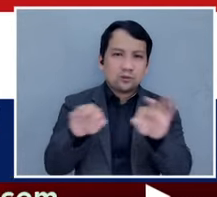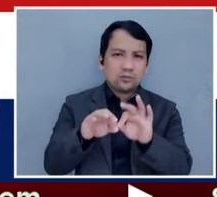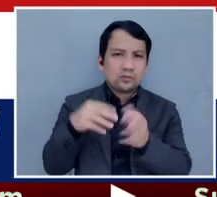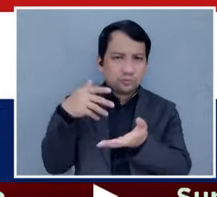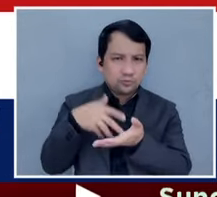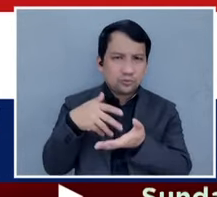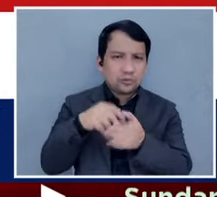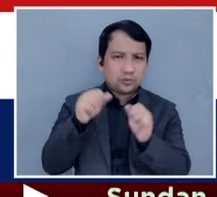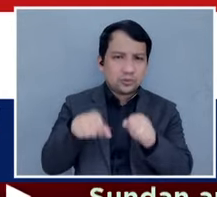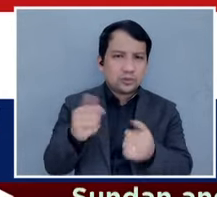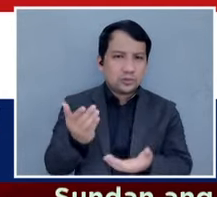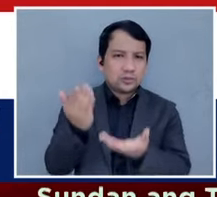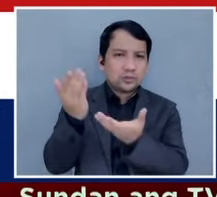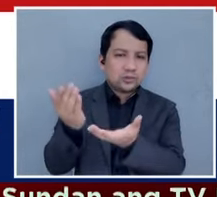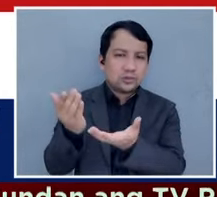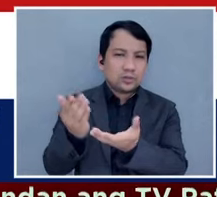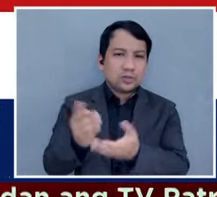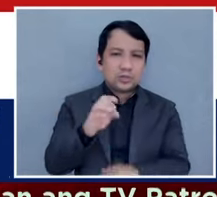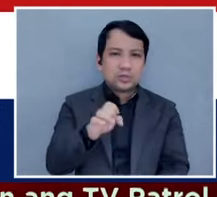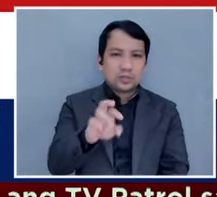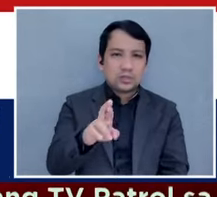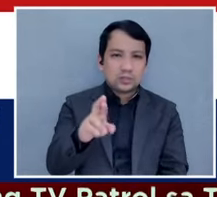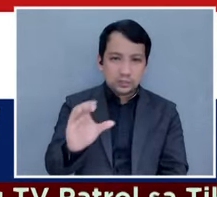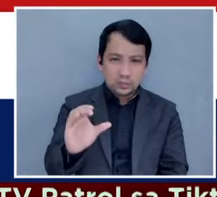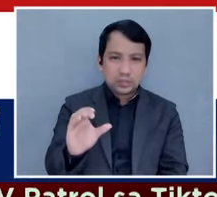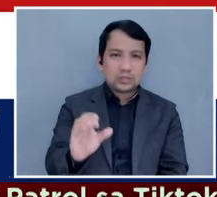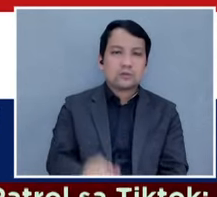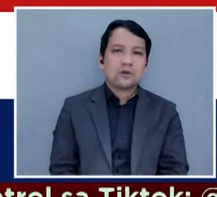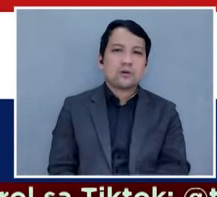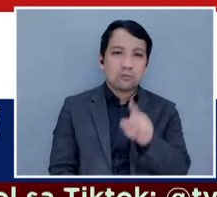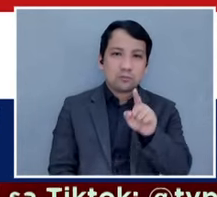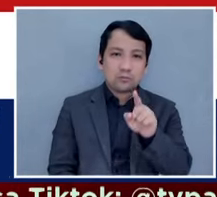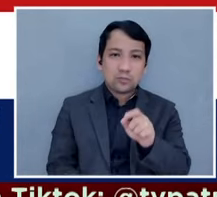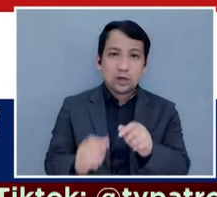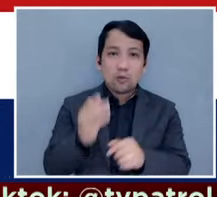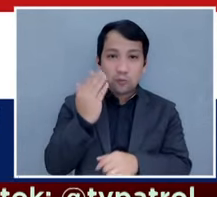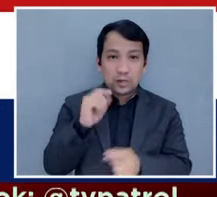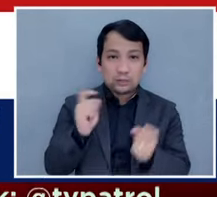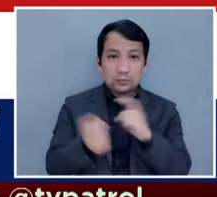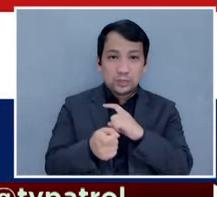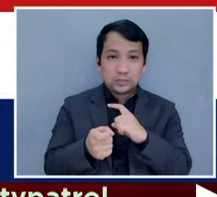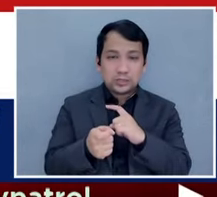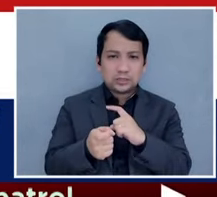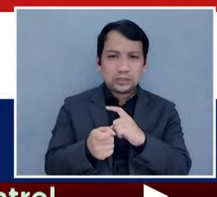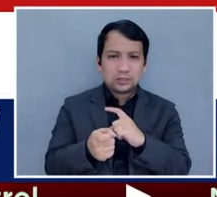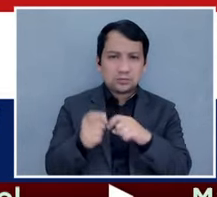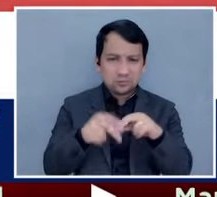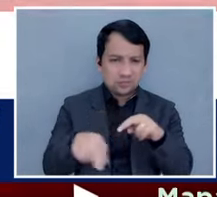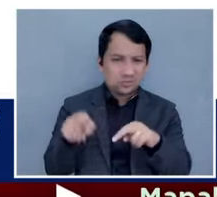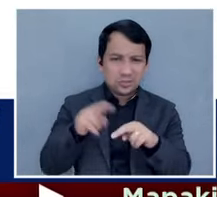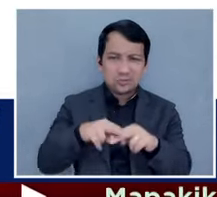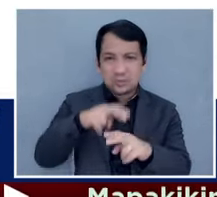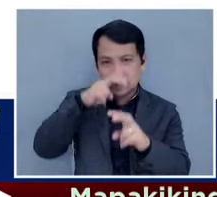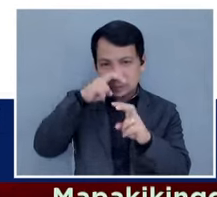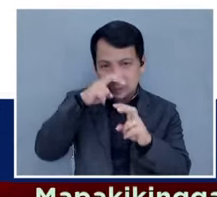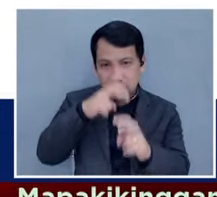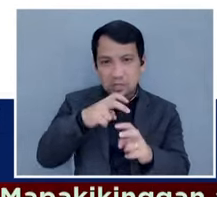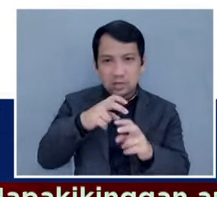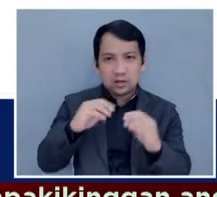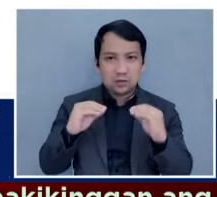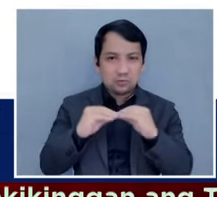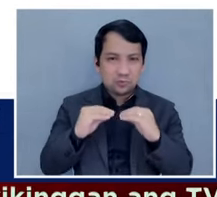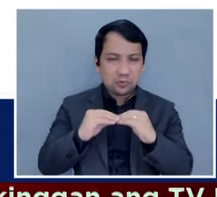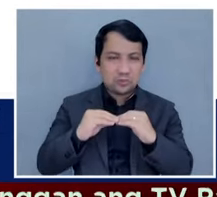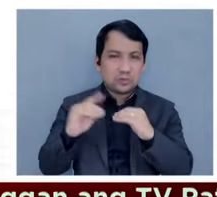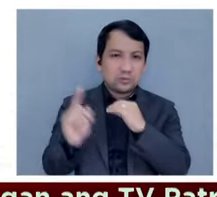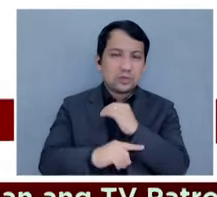at imukahi sa Energy Regulatory Commission na baguhin o taasan pa o higpitan pa.